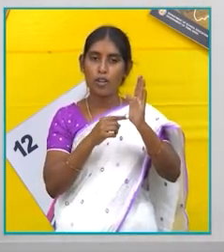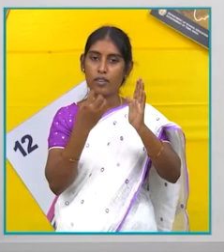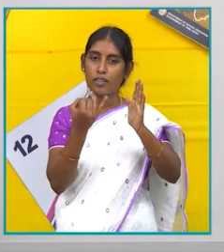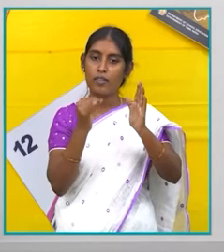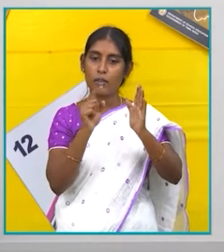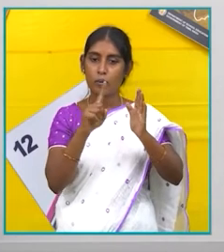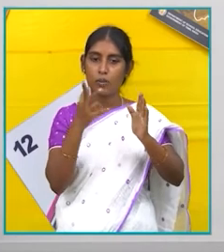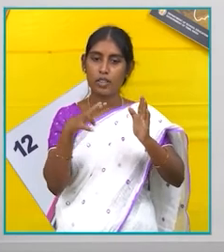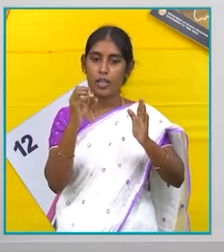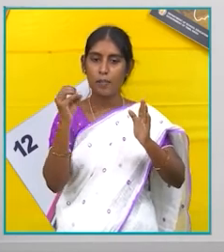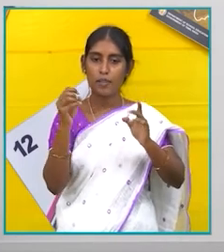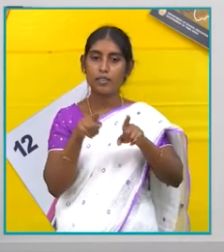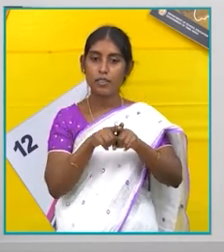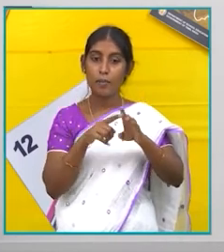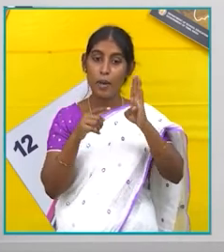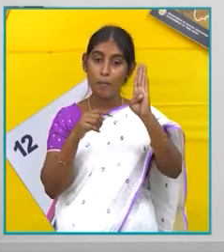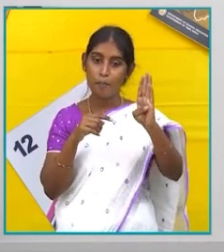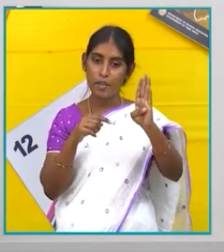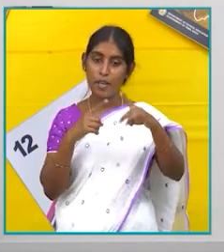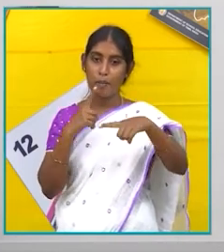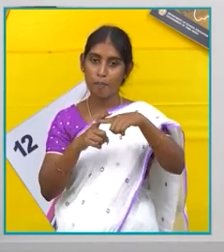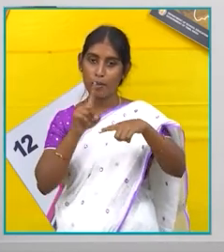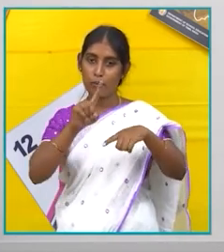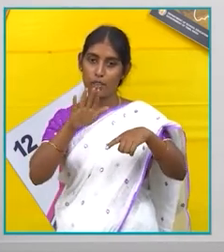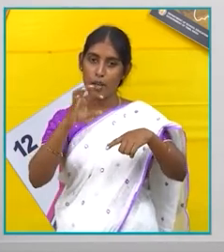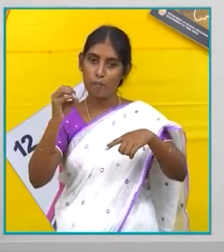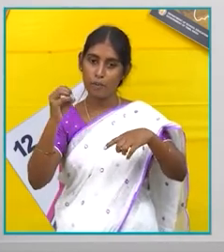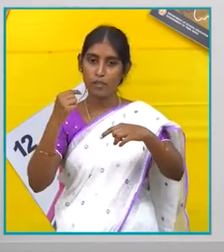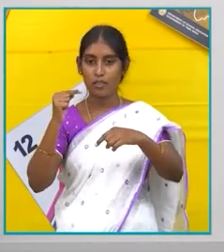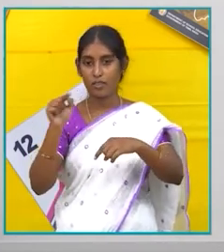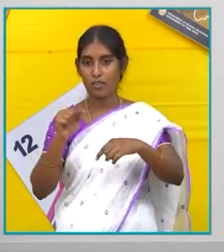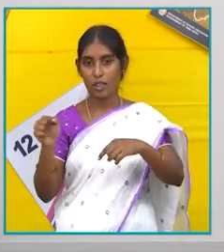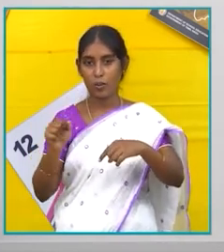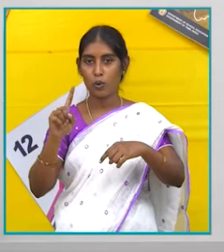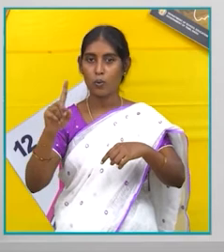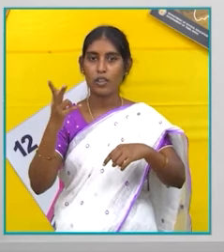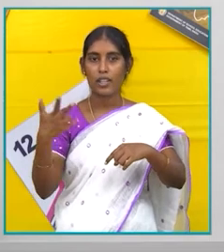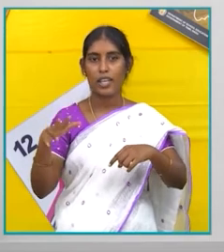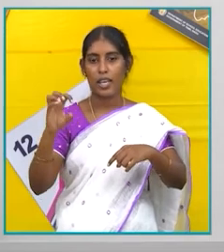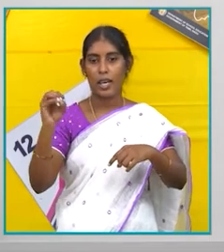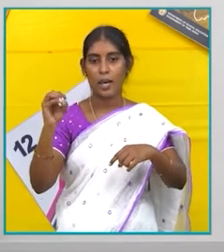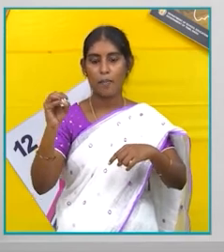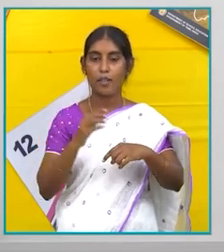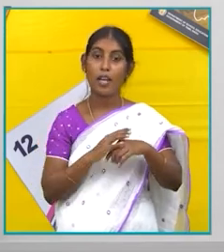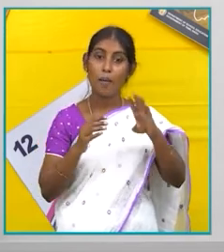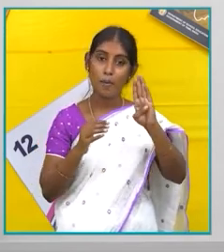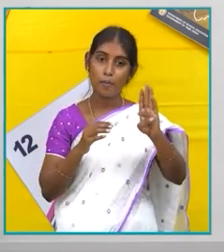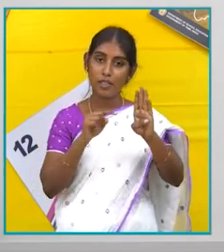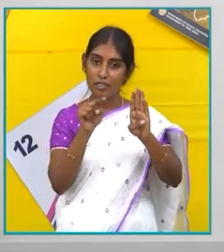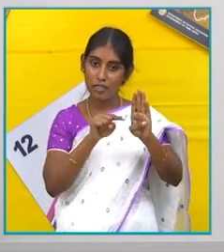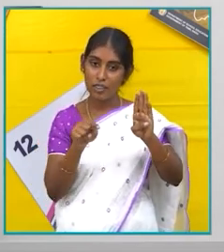இருக்கு, 150 சமம் 180. அப்போ பி சமம்